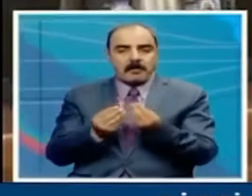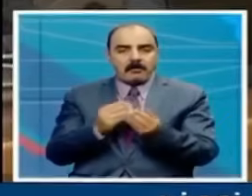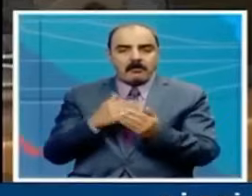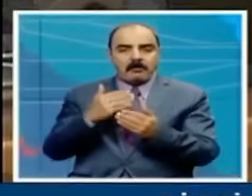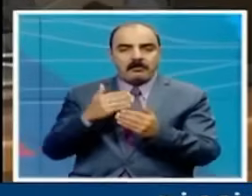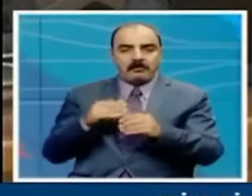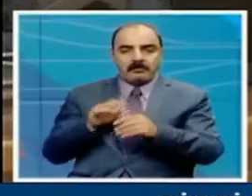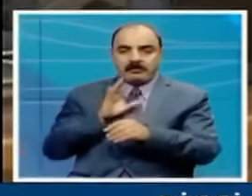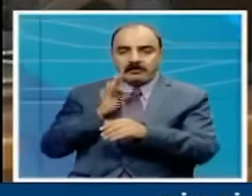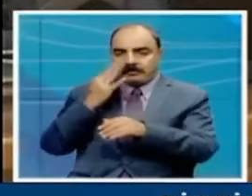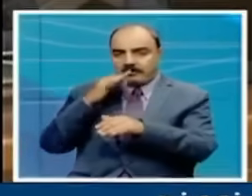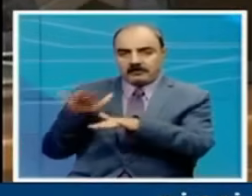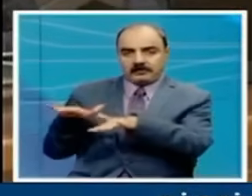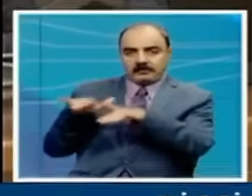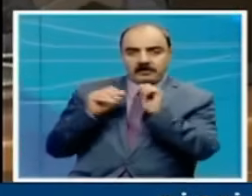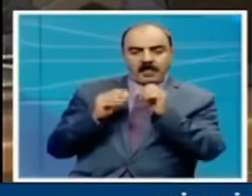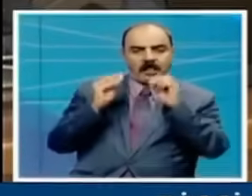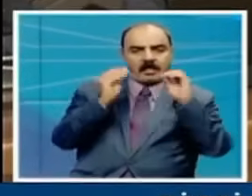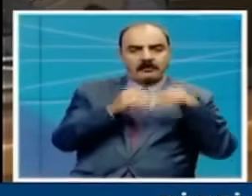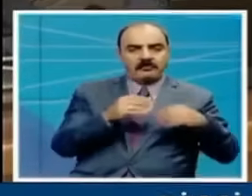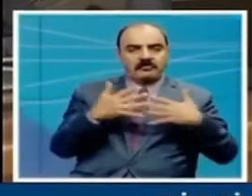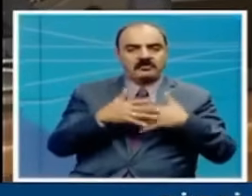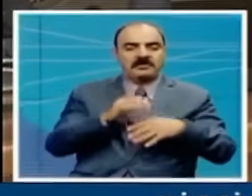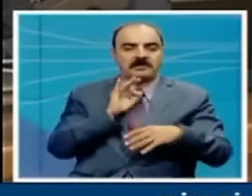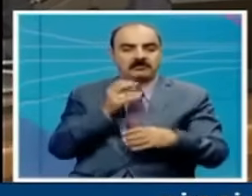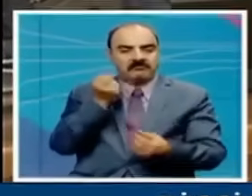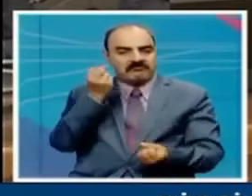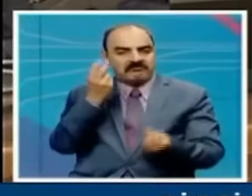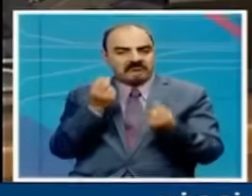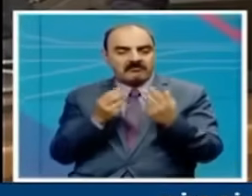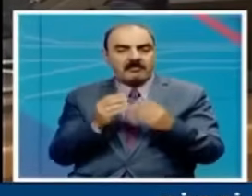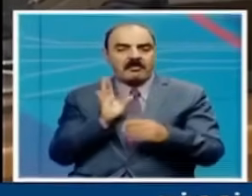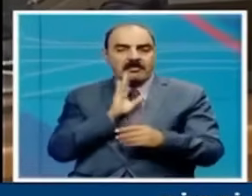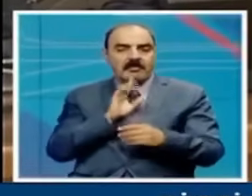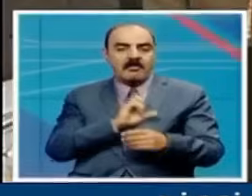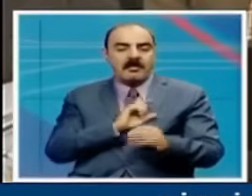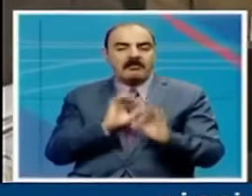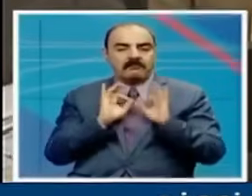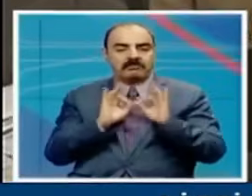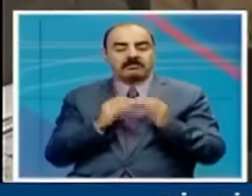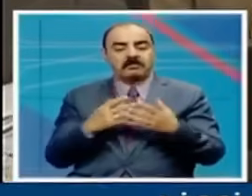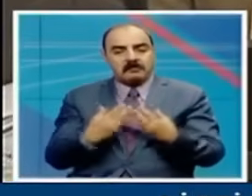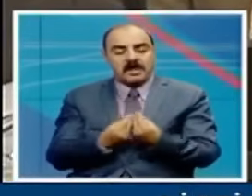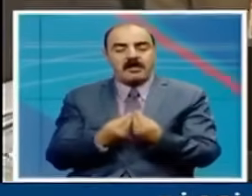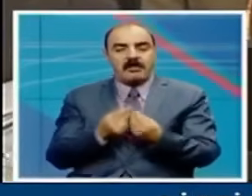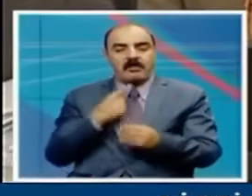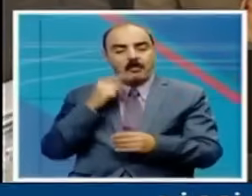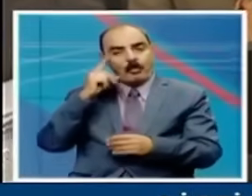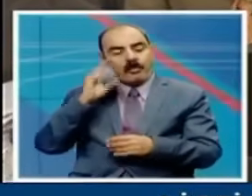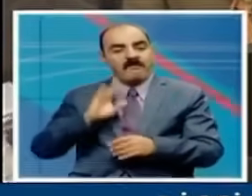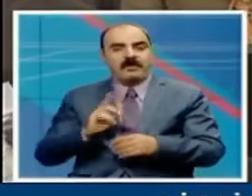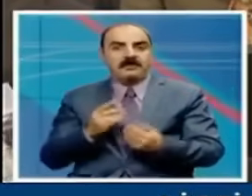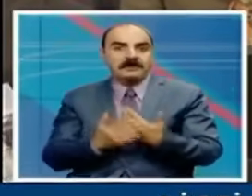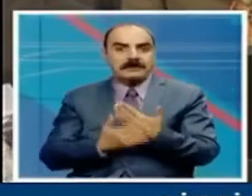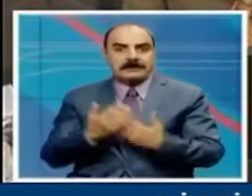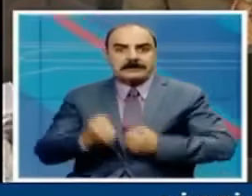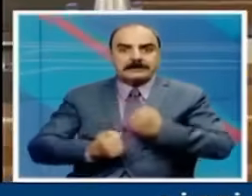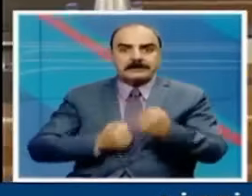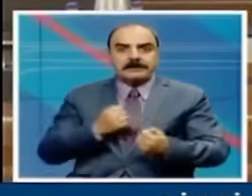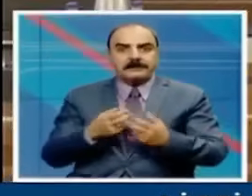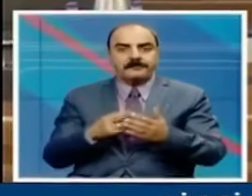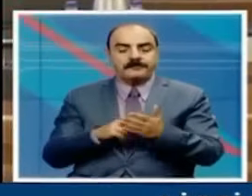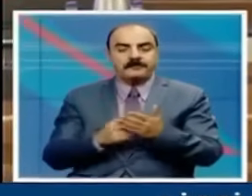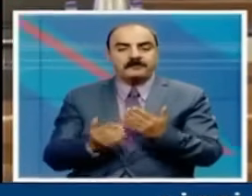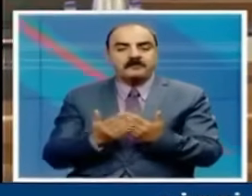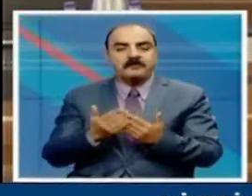يحقق فلسفة تعليمية تحتكم في تقويمها لمخرجات التعلم على إبداعات وابتكارات المتعلم